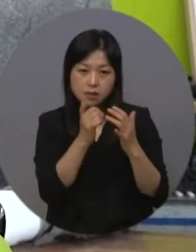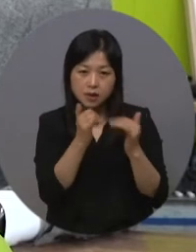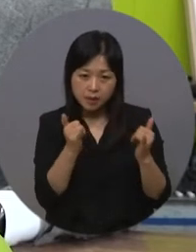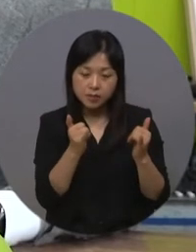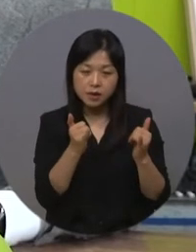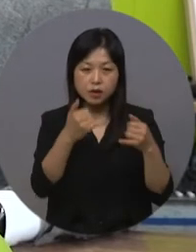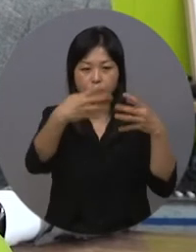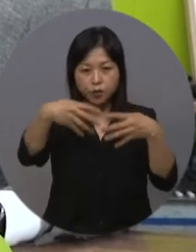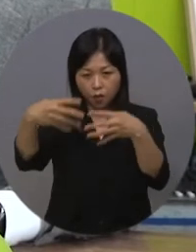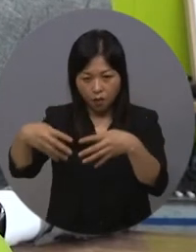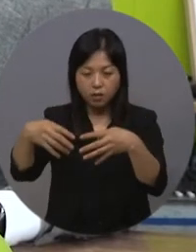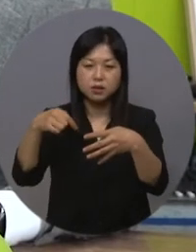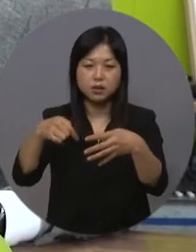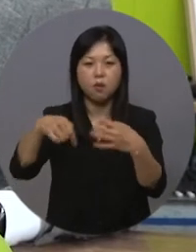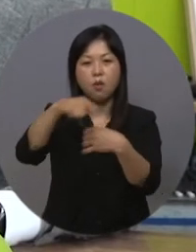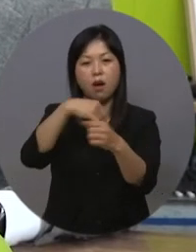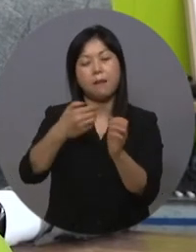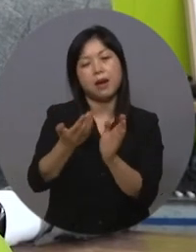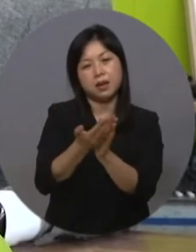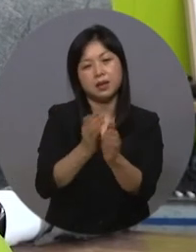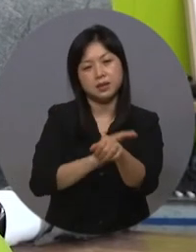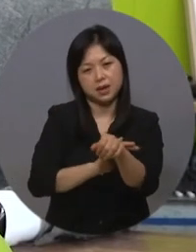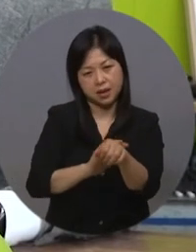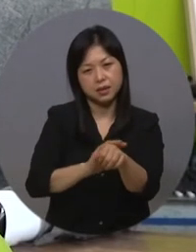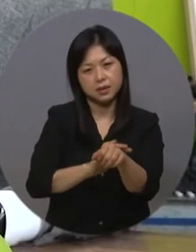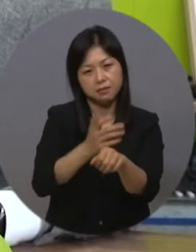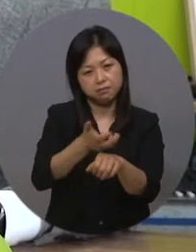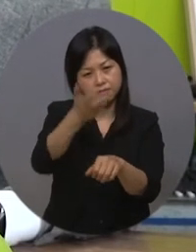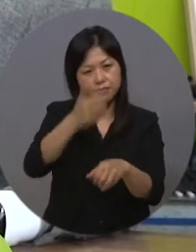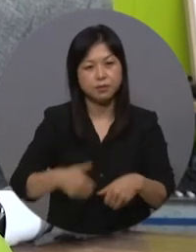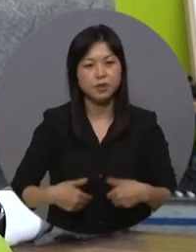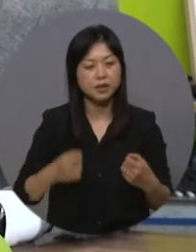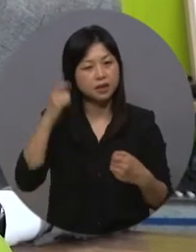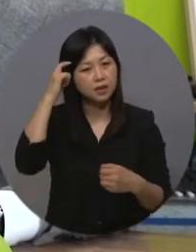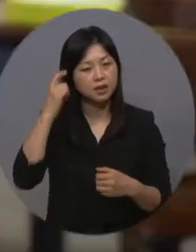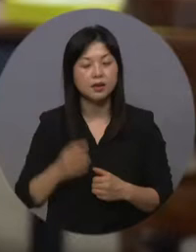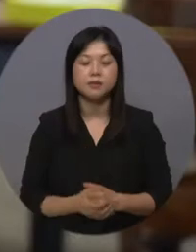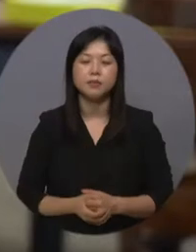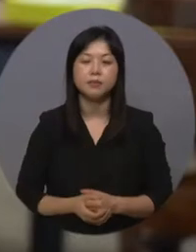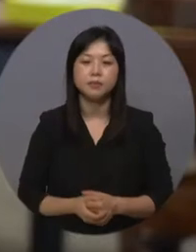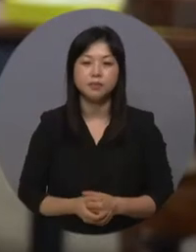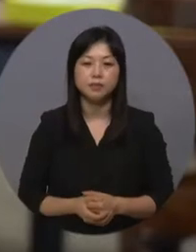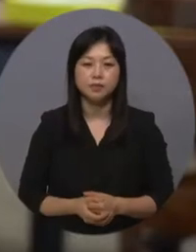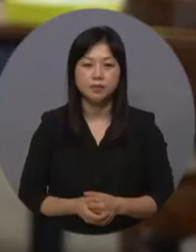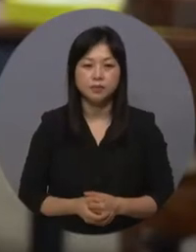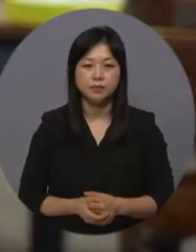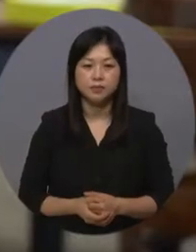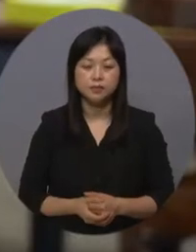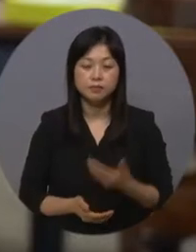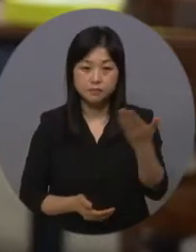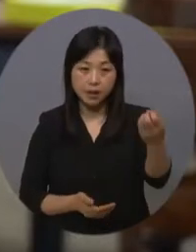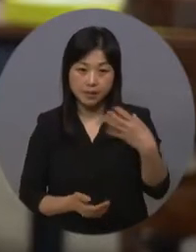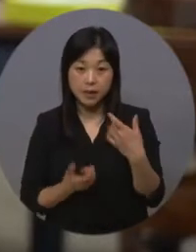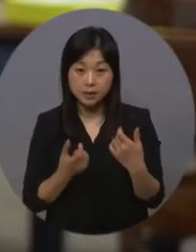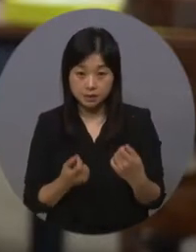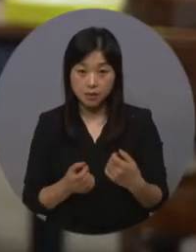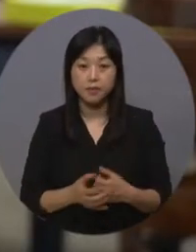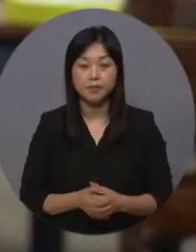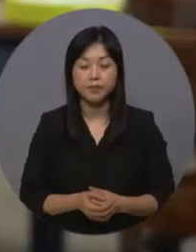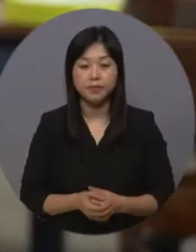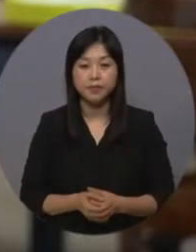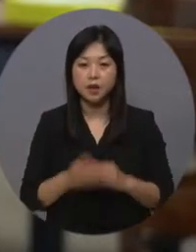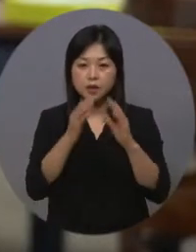그 조건들도 제대로 좀 갖춰가는 게 중요하다고 생각을 합니다. 예. 지금 시장님 방금도 말씀하셨지만